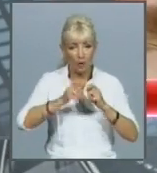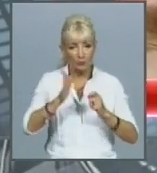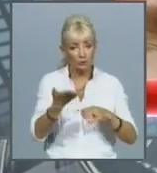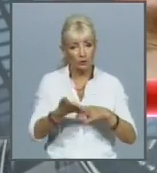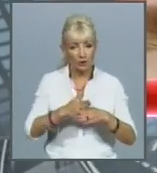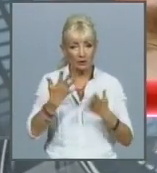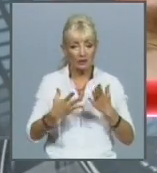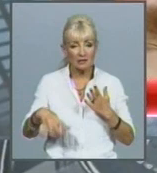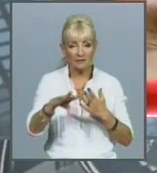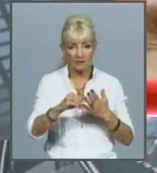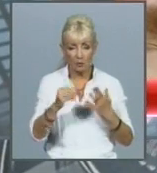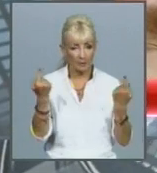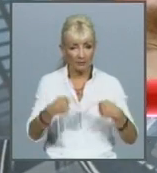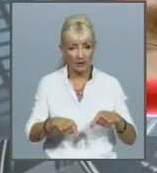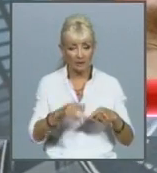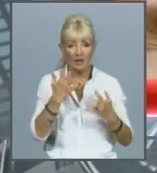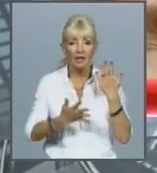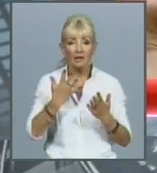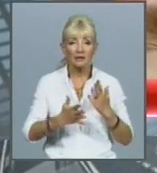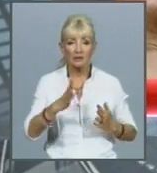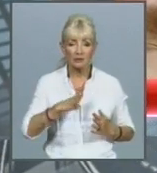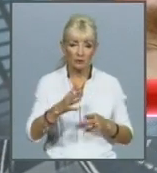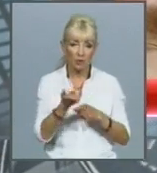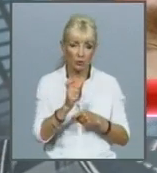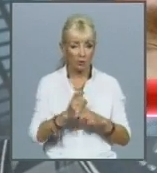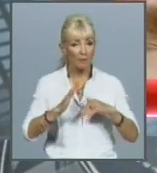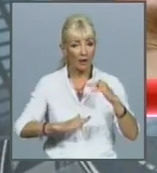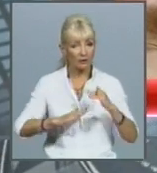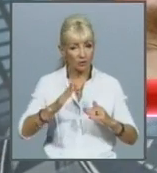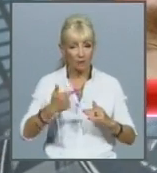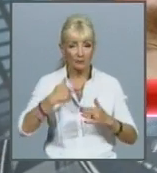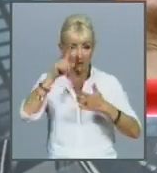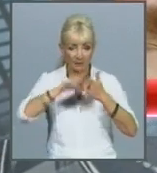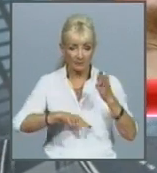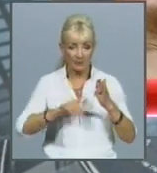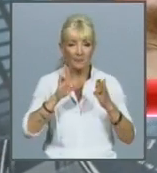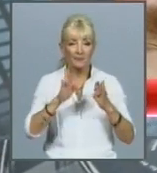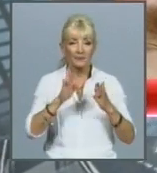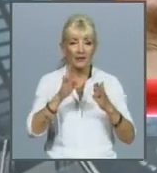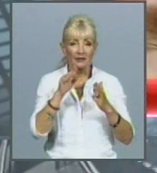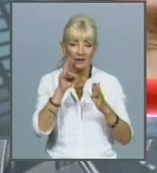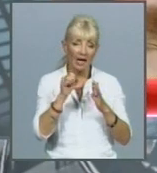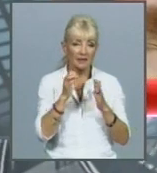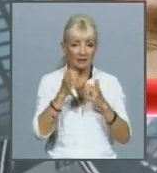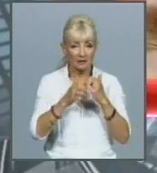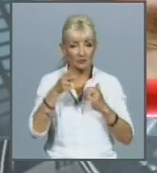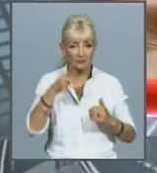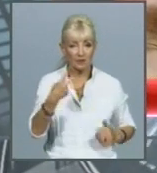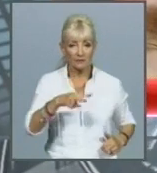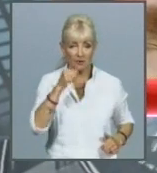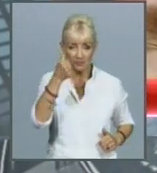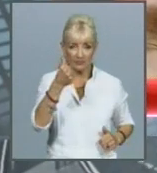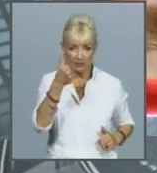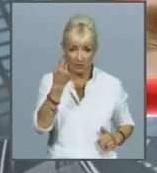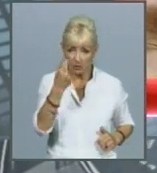всі розробки проваляться. Але якщо бути досить практичними, то ми сподіваємося на середину 2021 року.